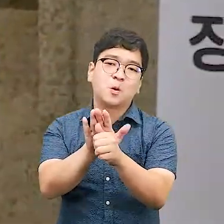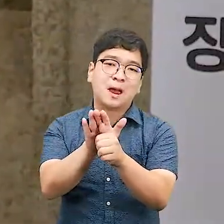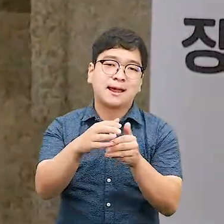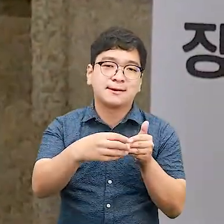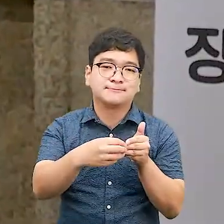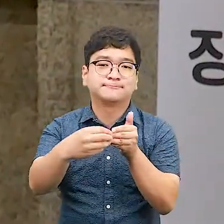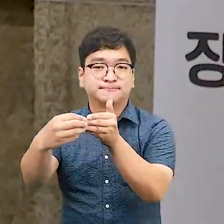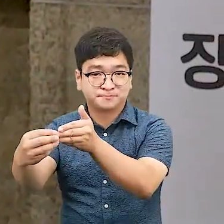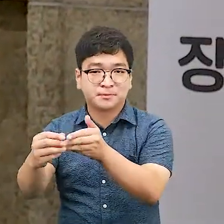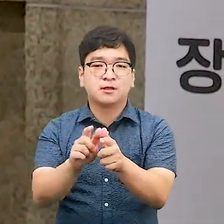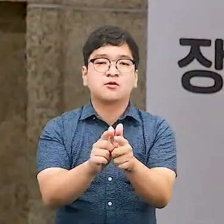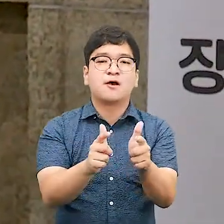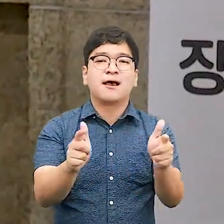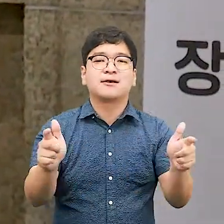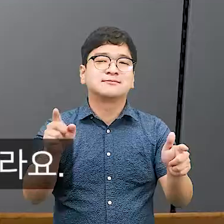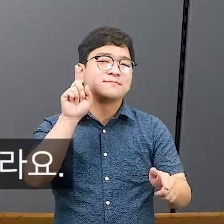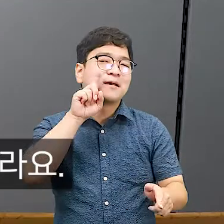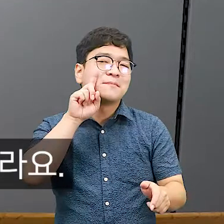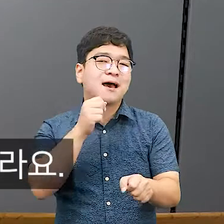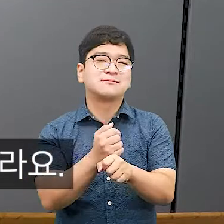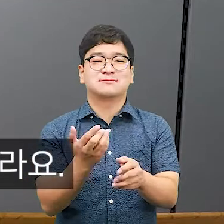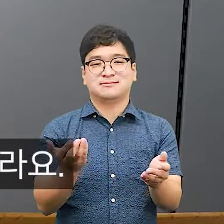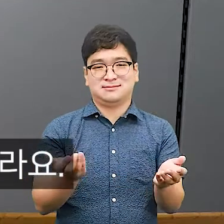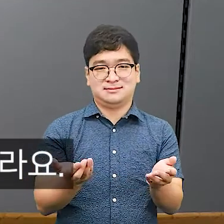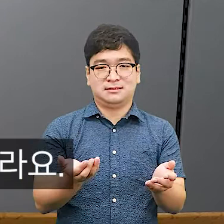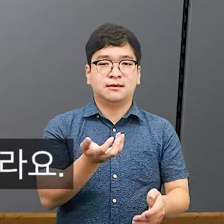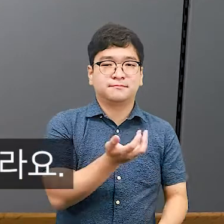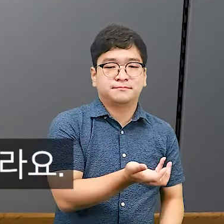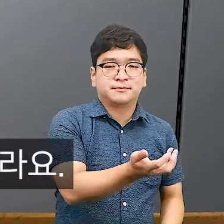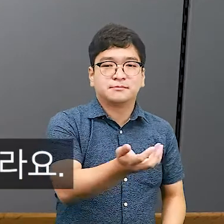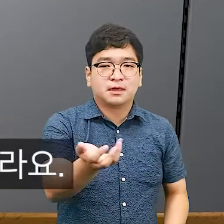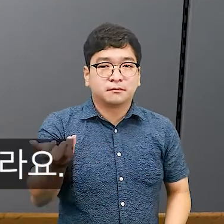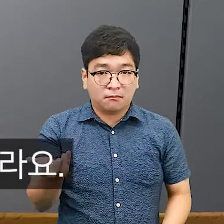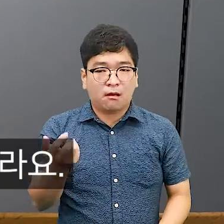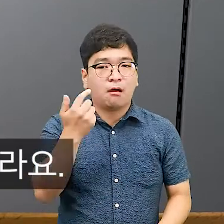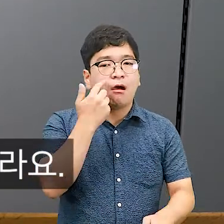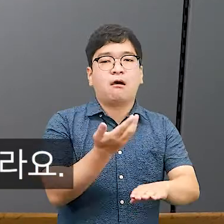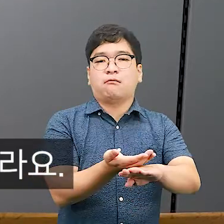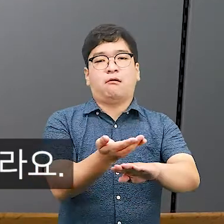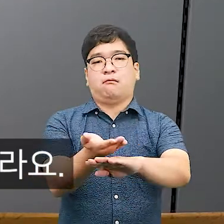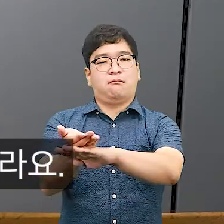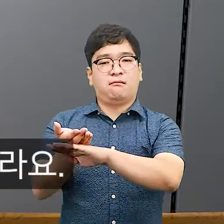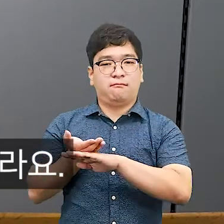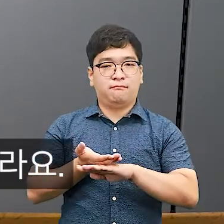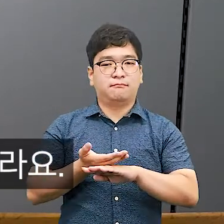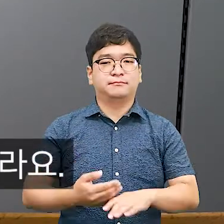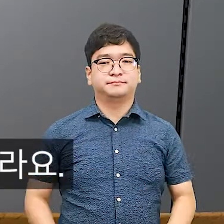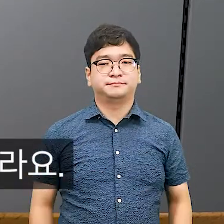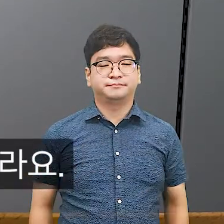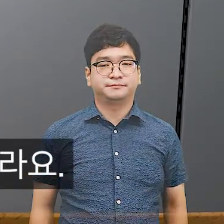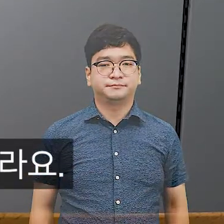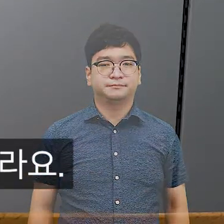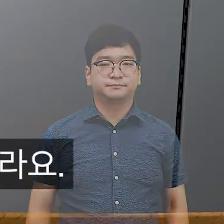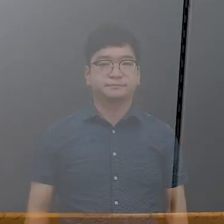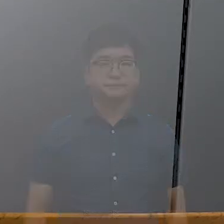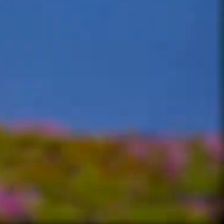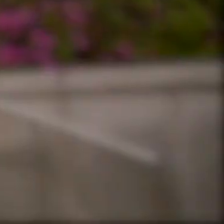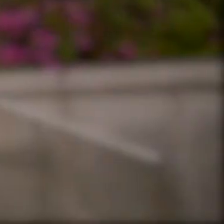이제 귀가도 도와드리고, 뭐 여러 가지 매일매일 하는 일은 다라 이렇게 배치되는 거에 따라